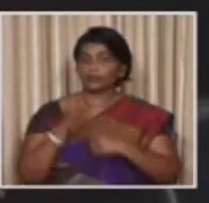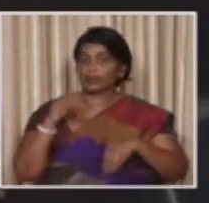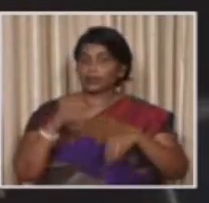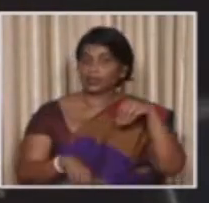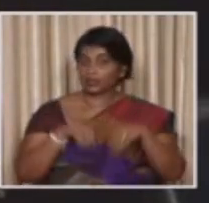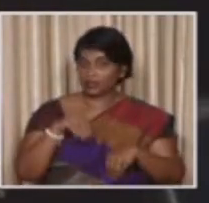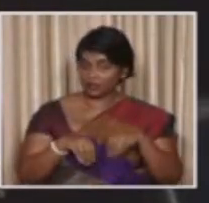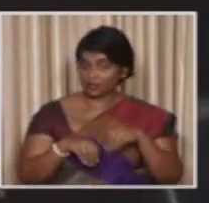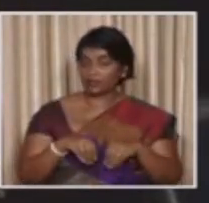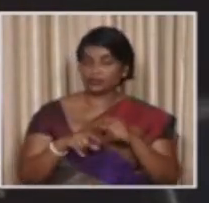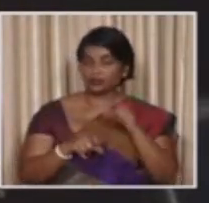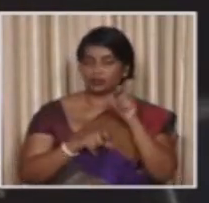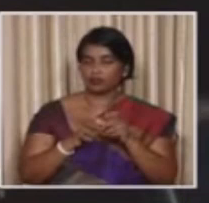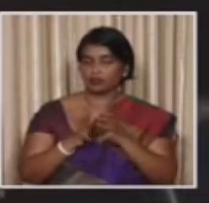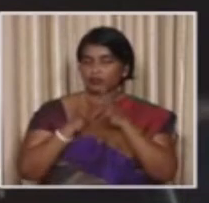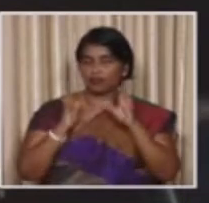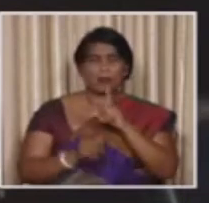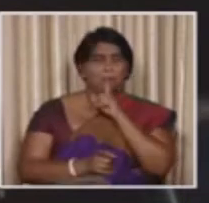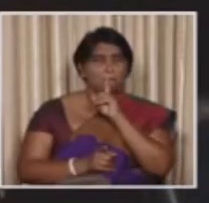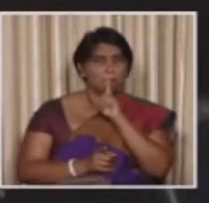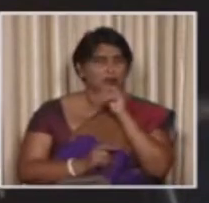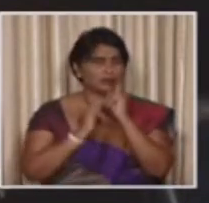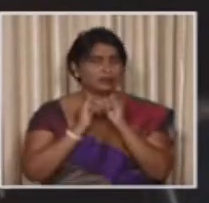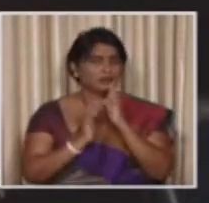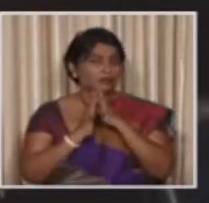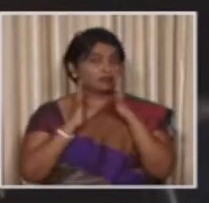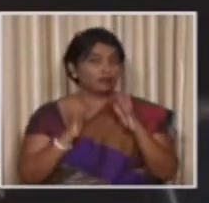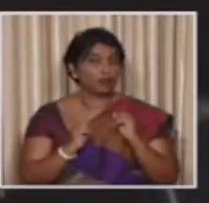දේශපාලකෙන්ට පසුව වැඩියෙන්ම බැනුම් අහන කණ්ඩායම ඉන්නේ